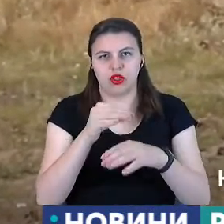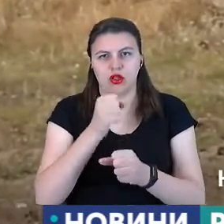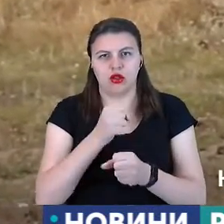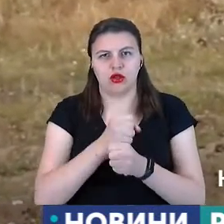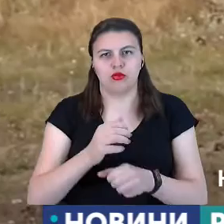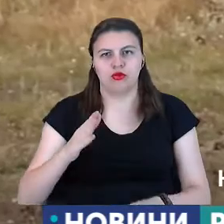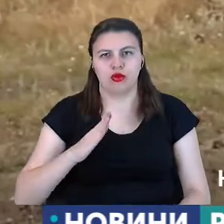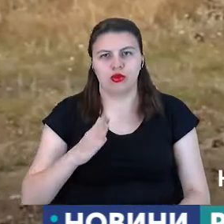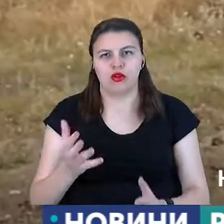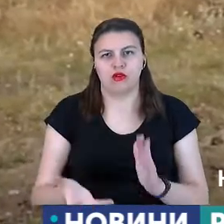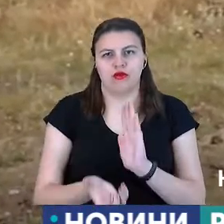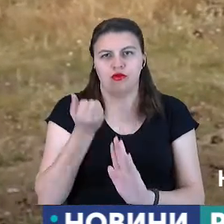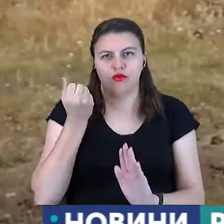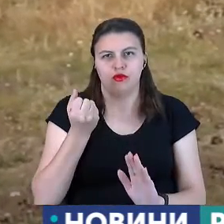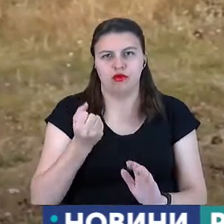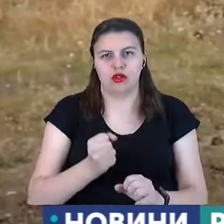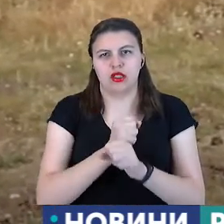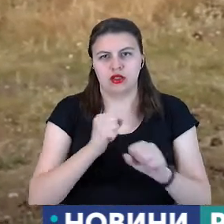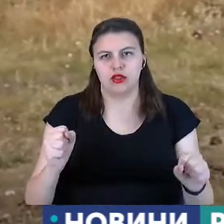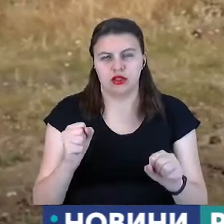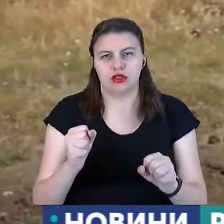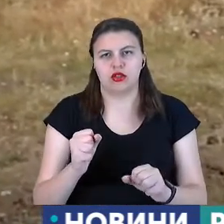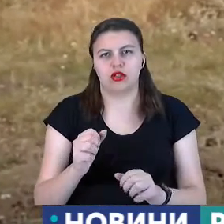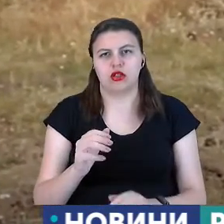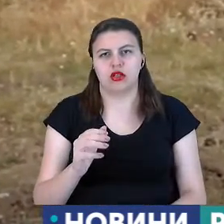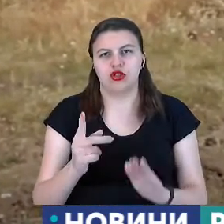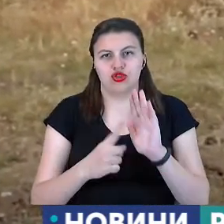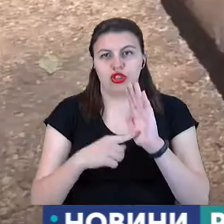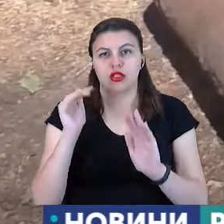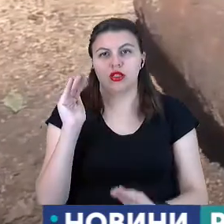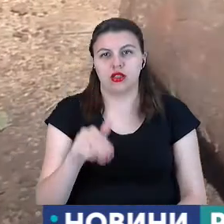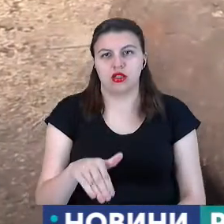вилучено, транспортовано та знищено 6132 одиниці